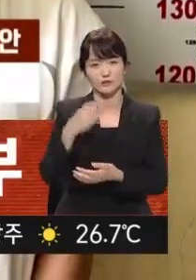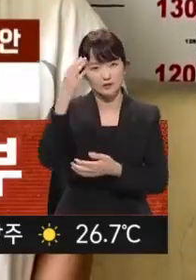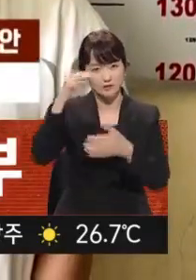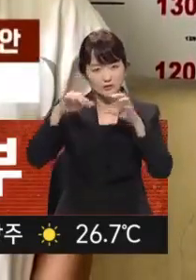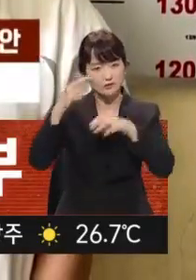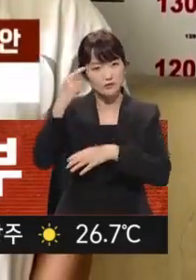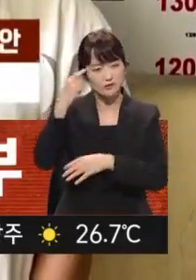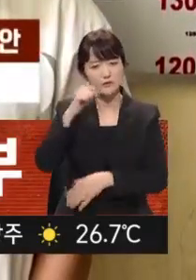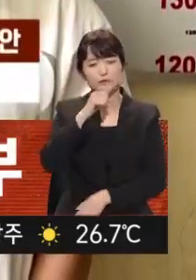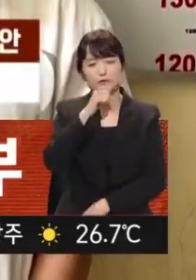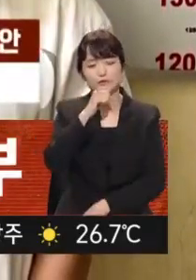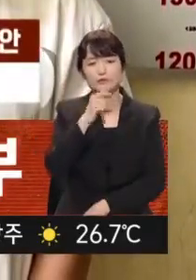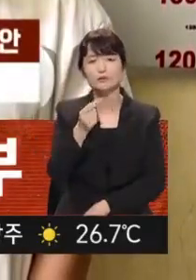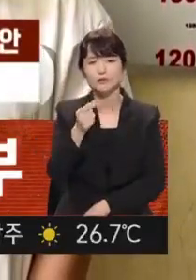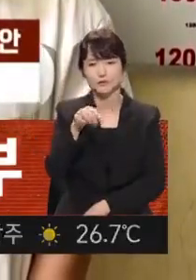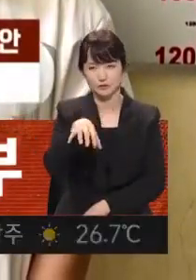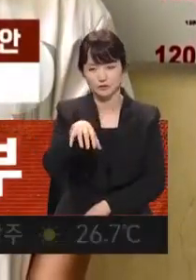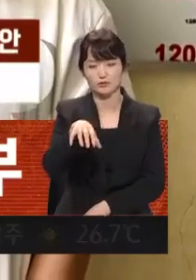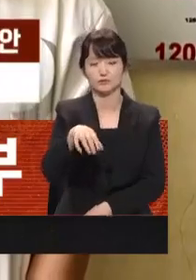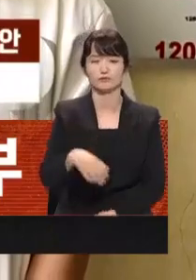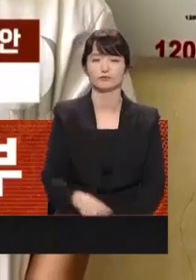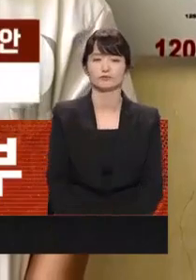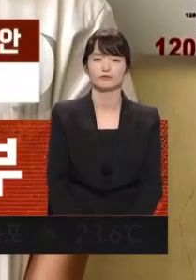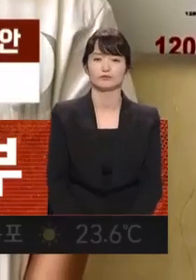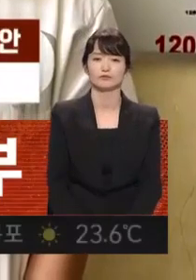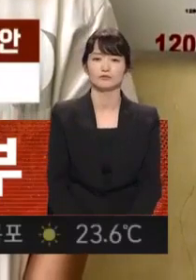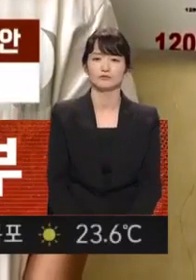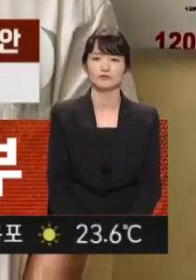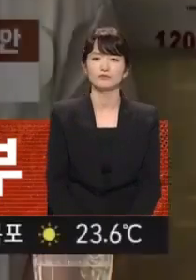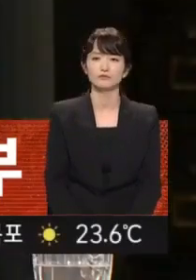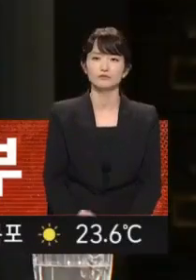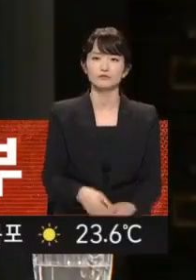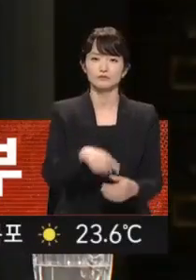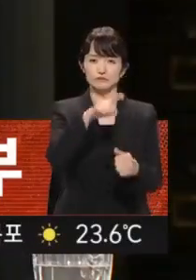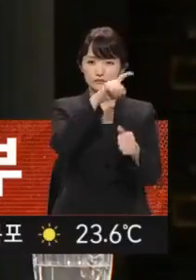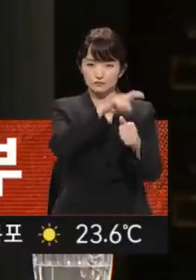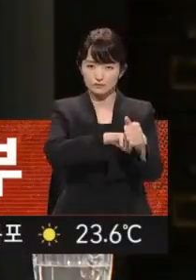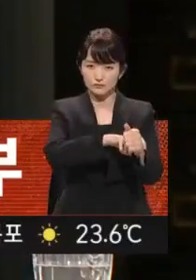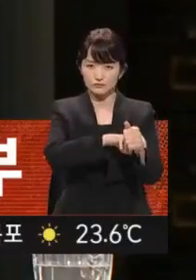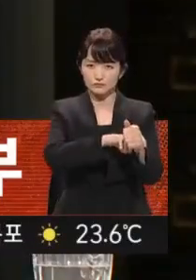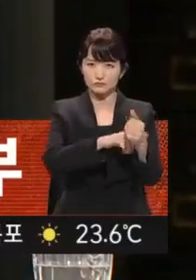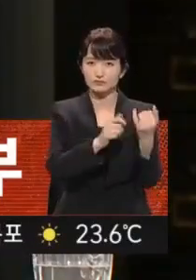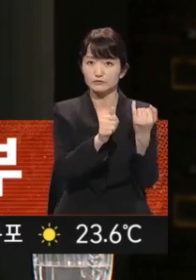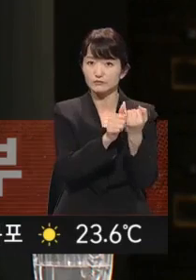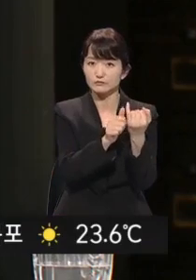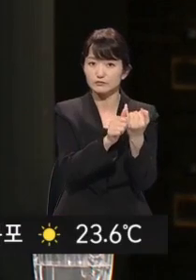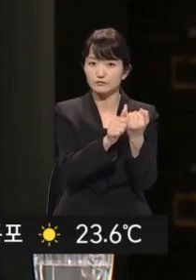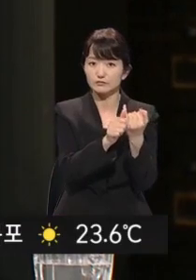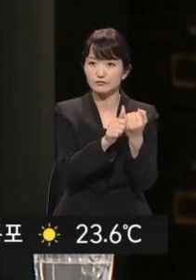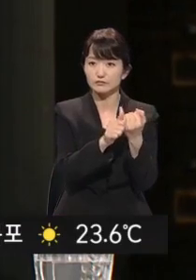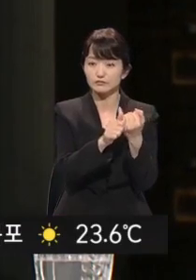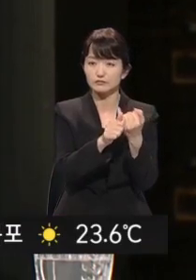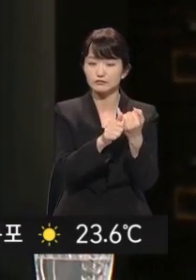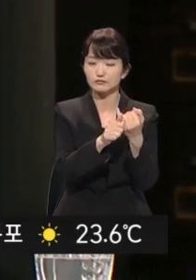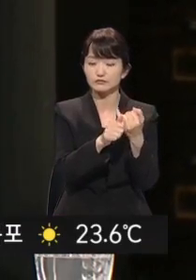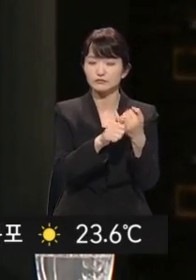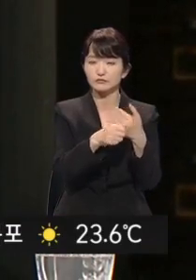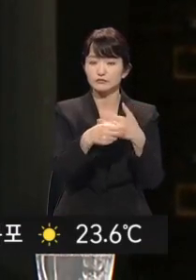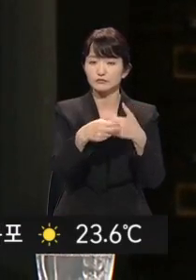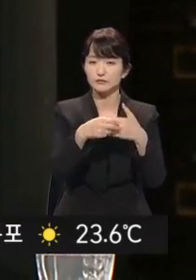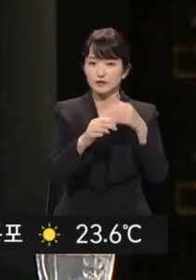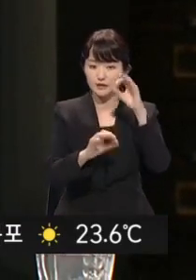번화가인데 이곳에서 변을 당한 겁니다 자 체포 당시만 해도 부부는 의료사고가 났고